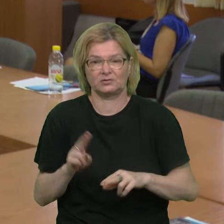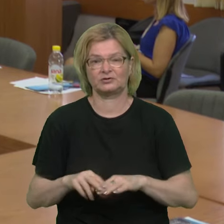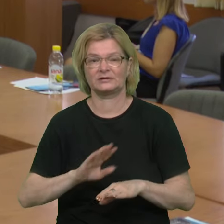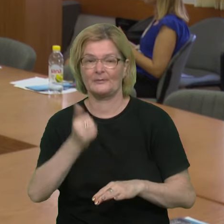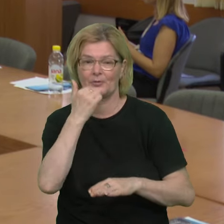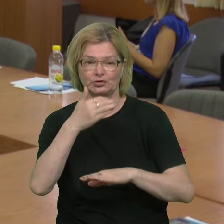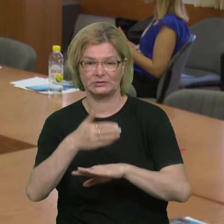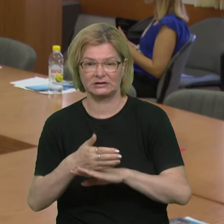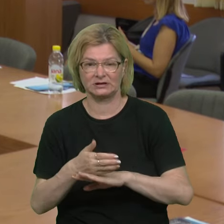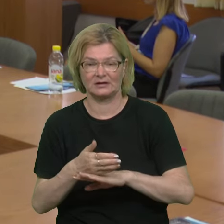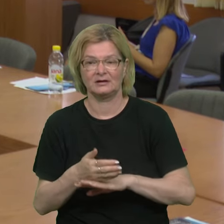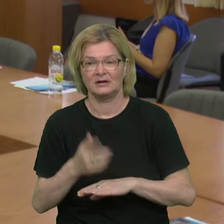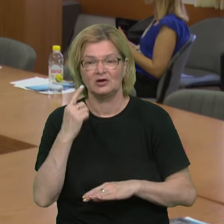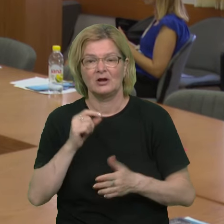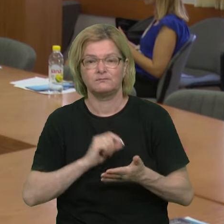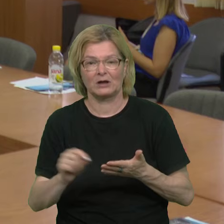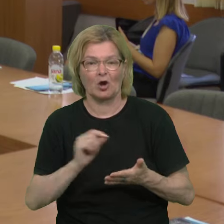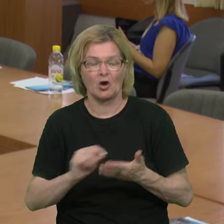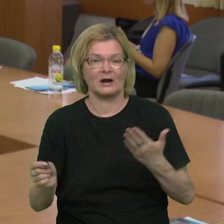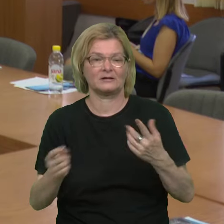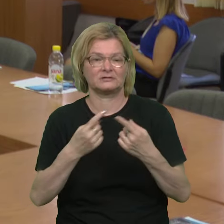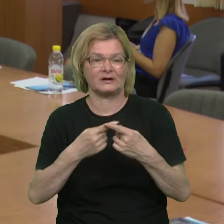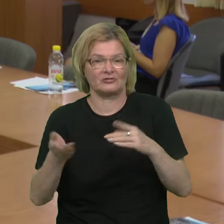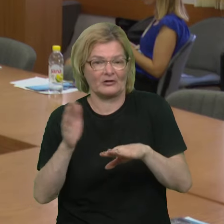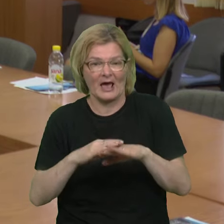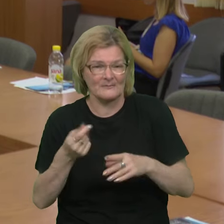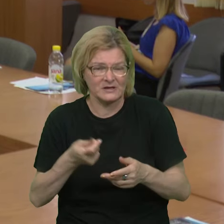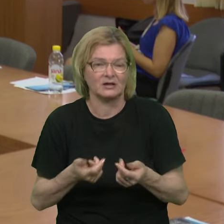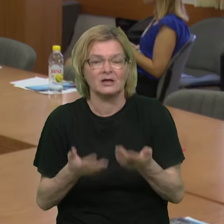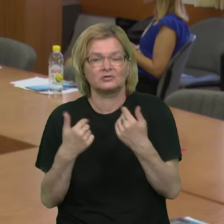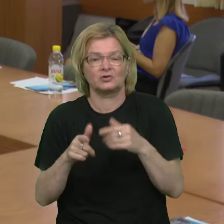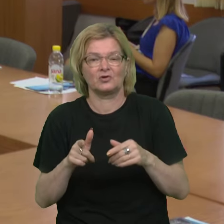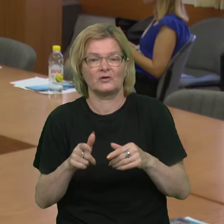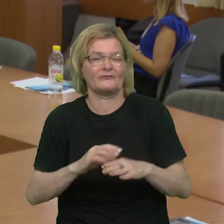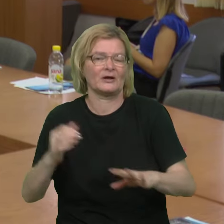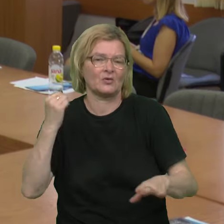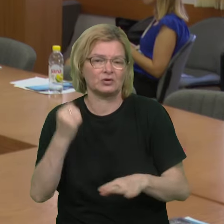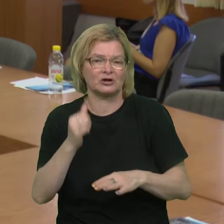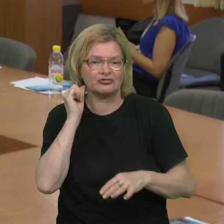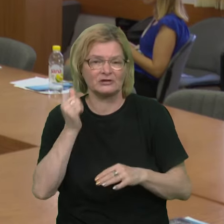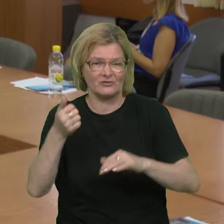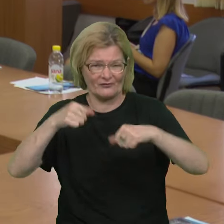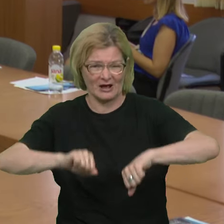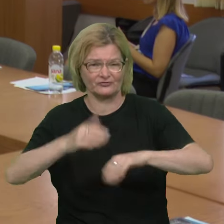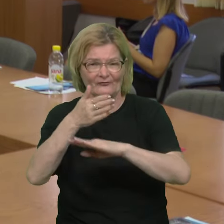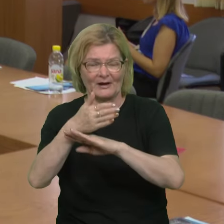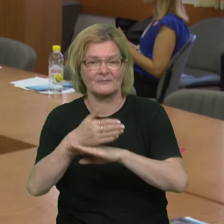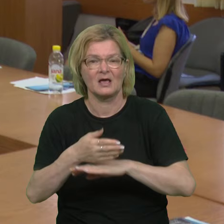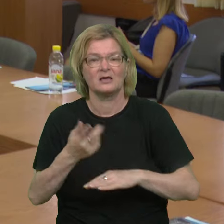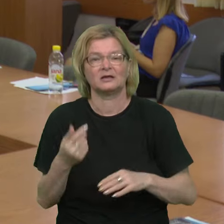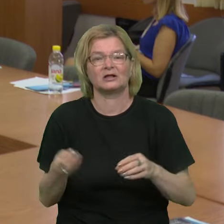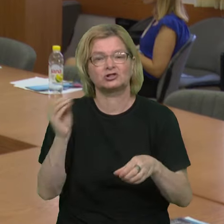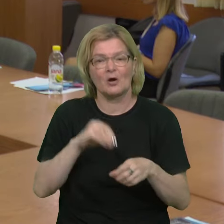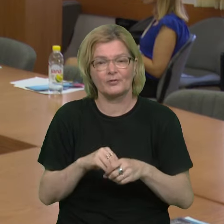koja muče sve poduzetnike, znači birokracija, različiti nameti. Ono što je veliki udarac na tvrtke u ženskom vlasništvu